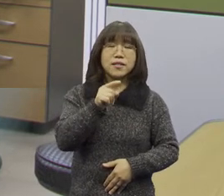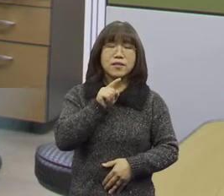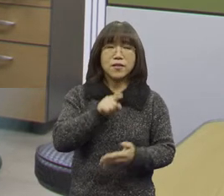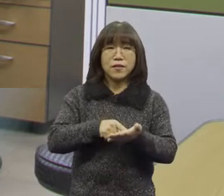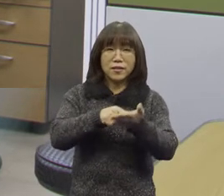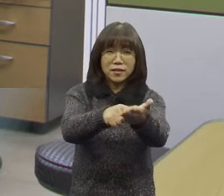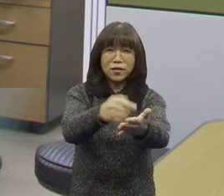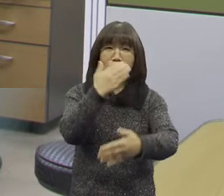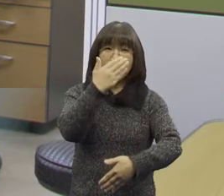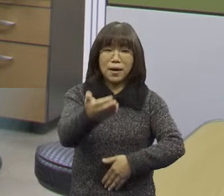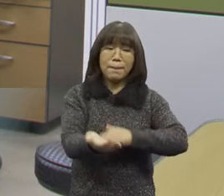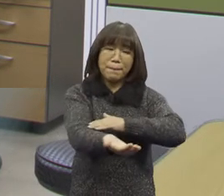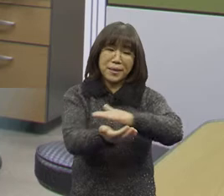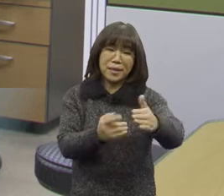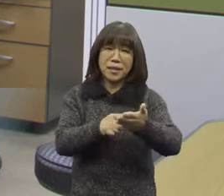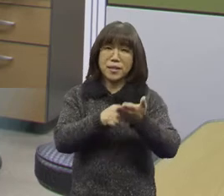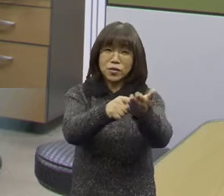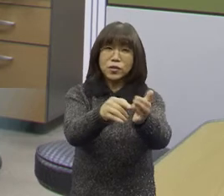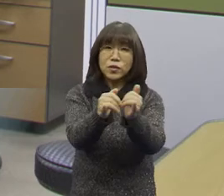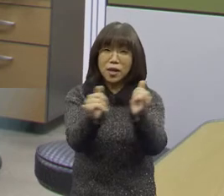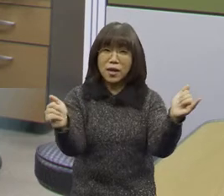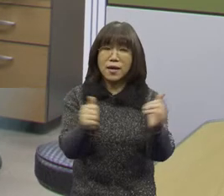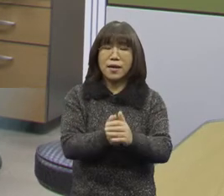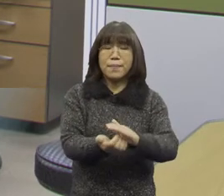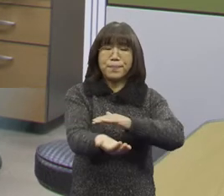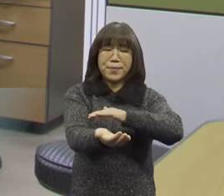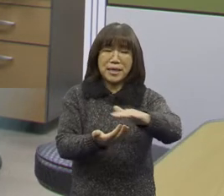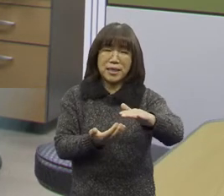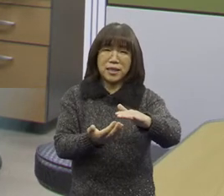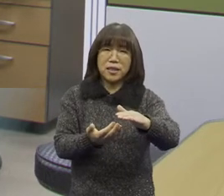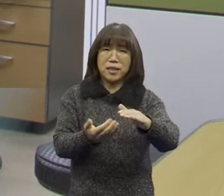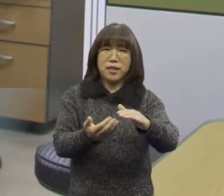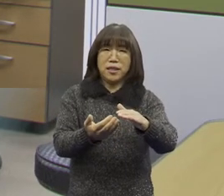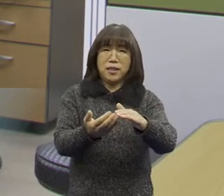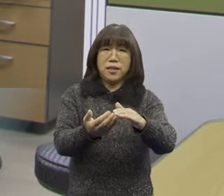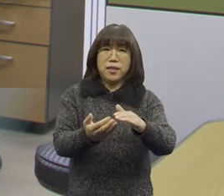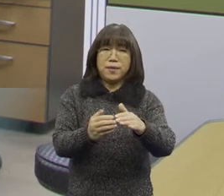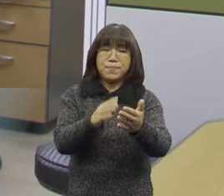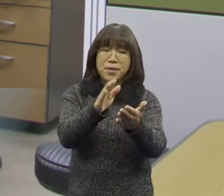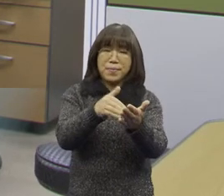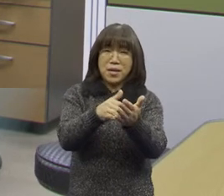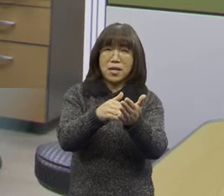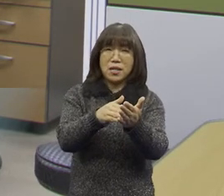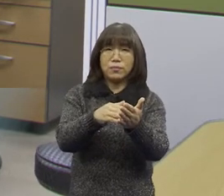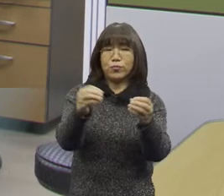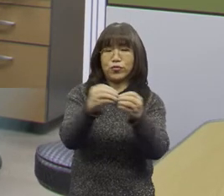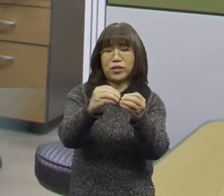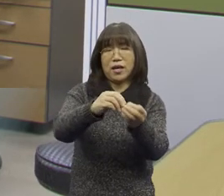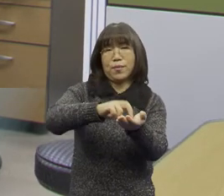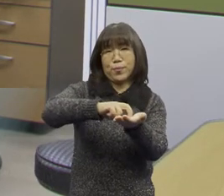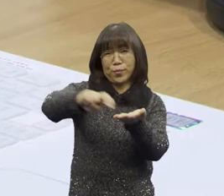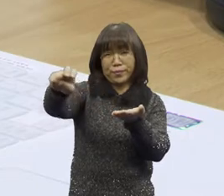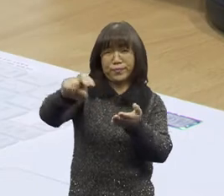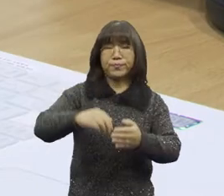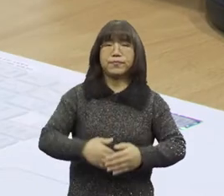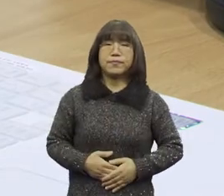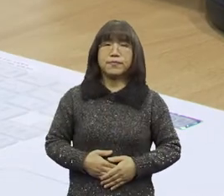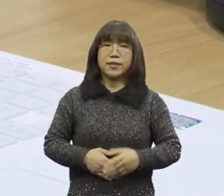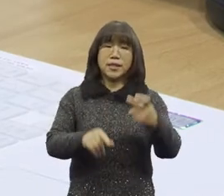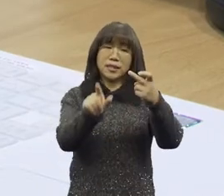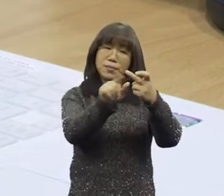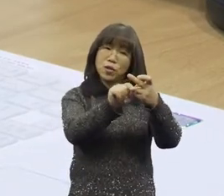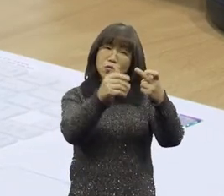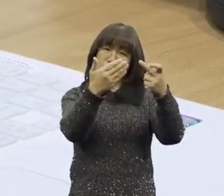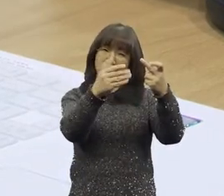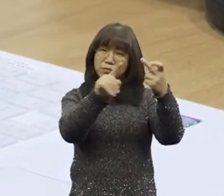신청할 수 있으며 사전 접수자에 안에 강의 전 유튜브 링크가 문자로 전송됩니다. 또